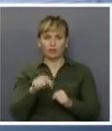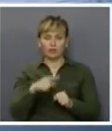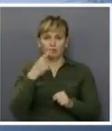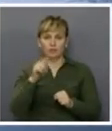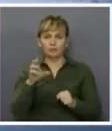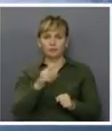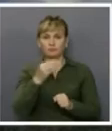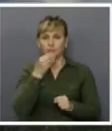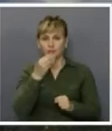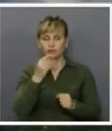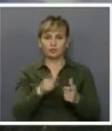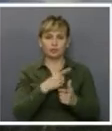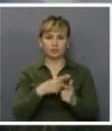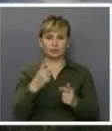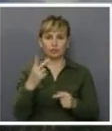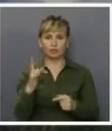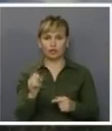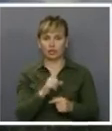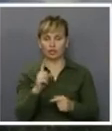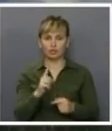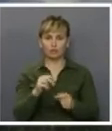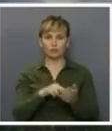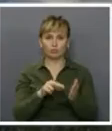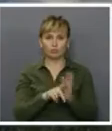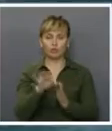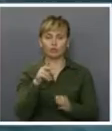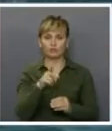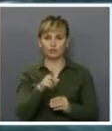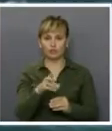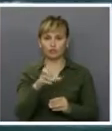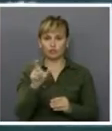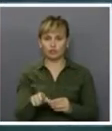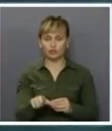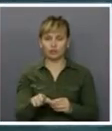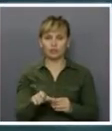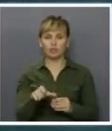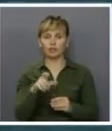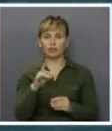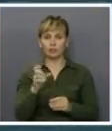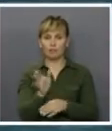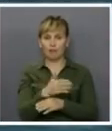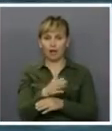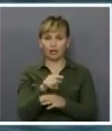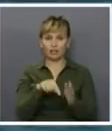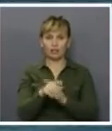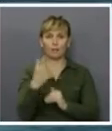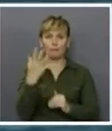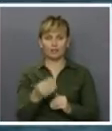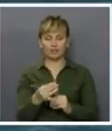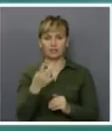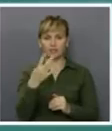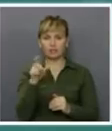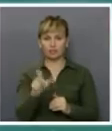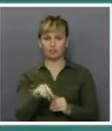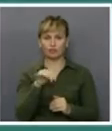без питания или двухразово. Их стоимость может начинаться от 2000 тенге с человека на день. На Балхаше 5-дневный отдых на двух